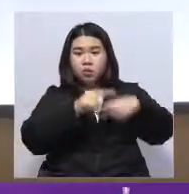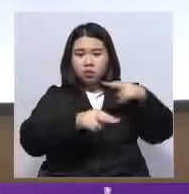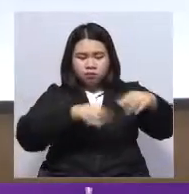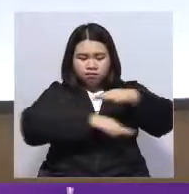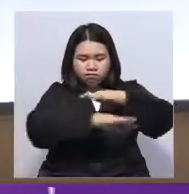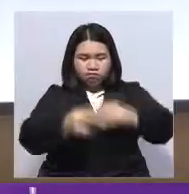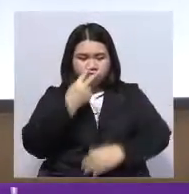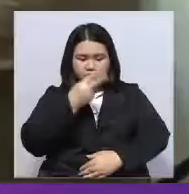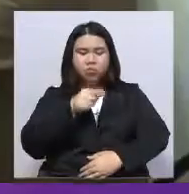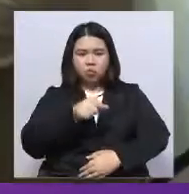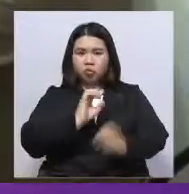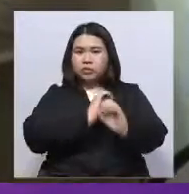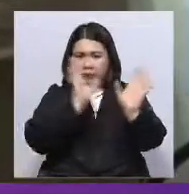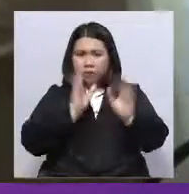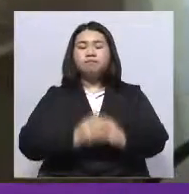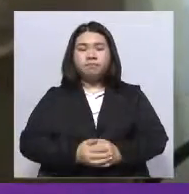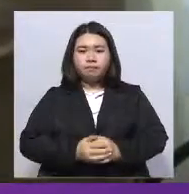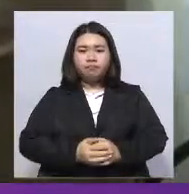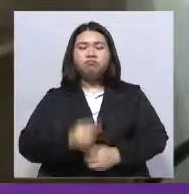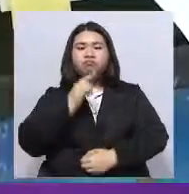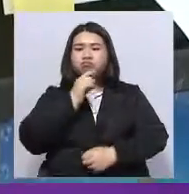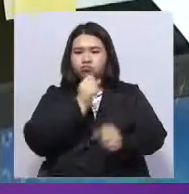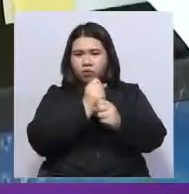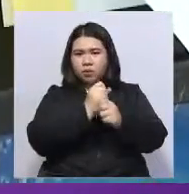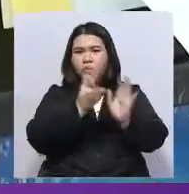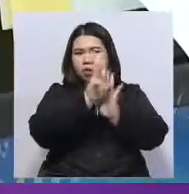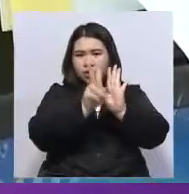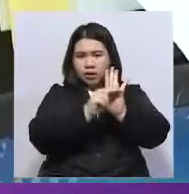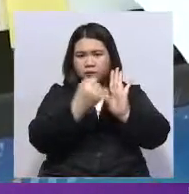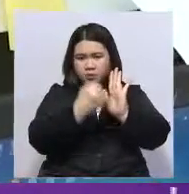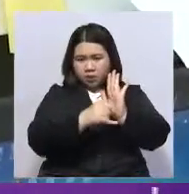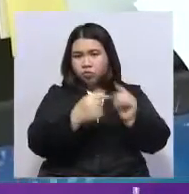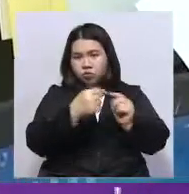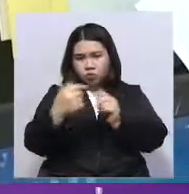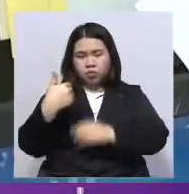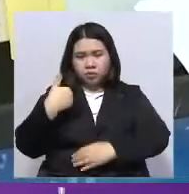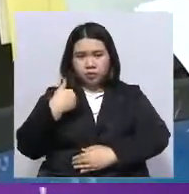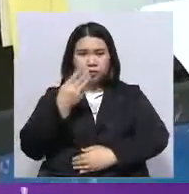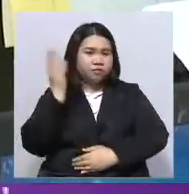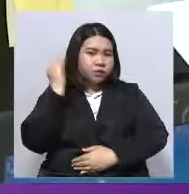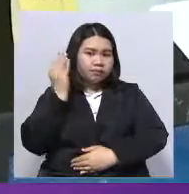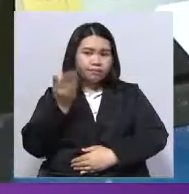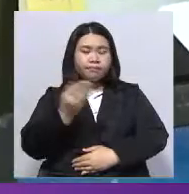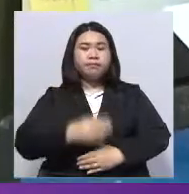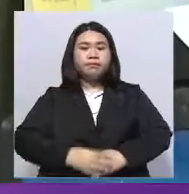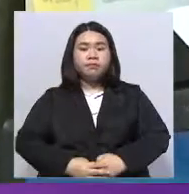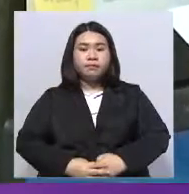พบหลักฐานทุจริตอย่างชัดเจนพร้อมกับให้ดำเนินการเอาผิดทางวินัยต่อไปด้วยไปฟังเสียงท่านปลัดกระทรวงศึกษาธิ